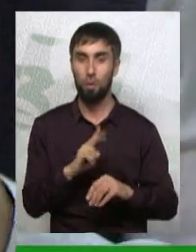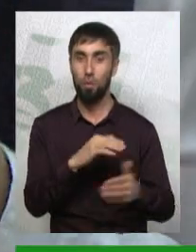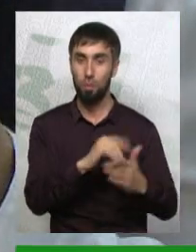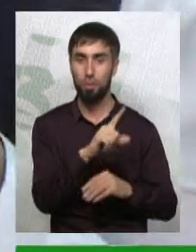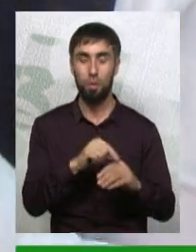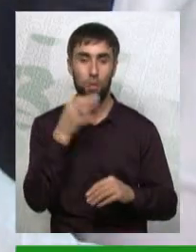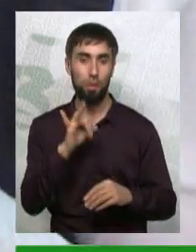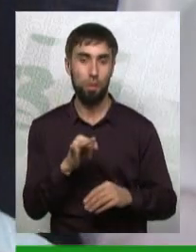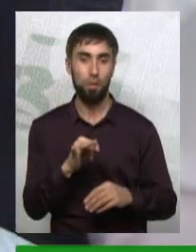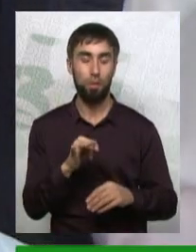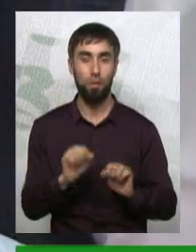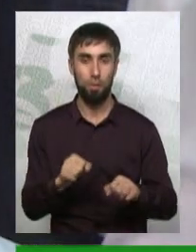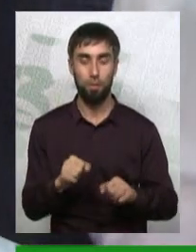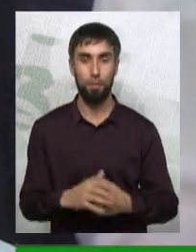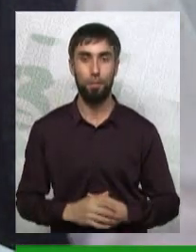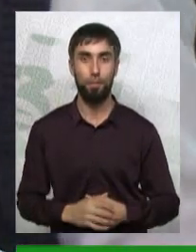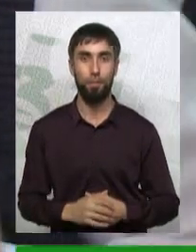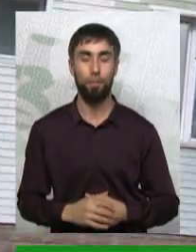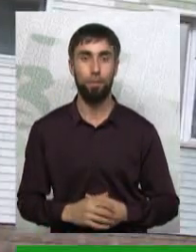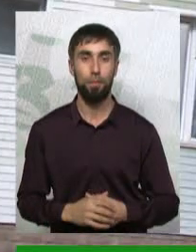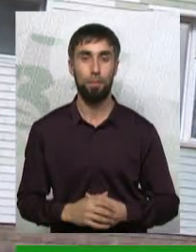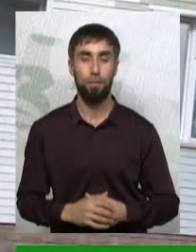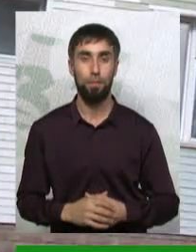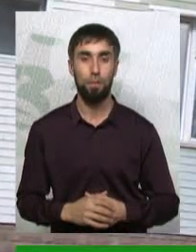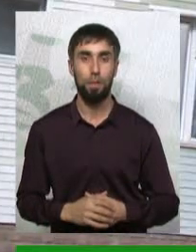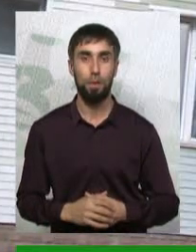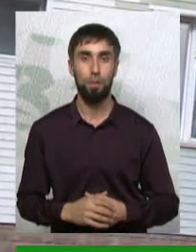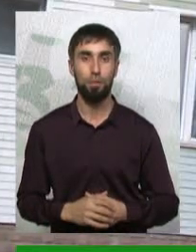вкуснее и доступнее. Хавагазикова, Адам Далаков, Новости 24.